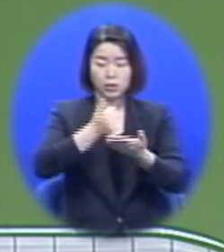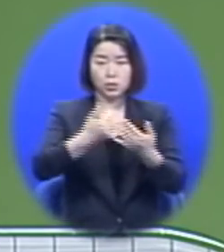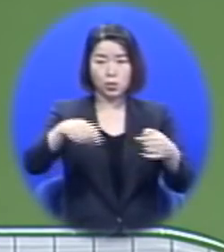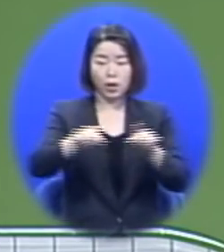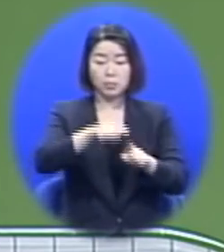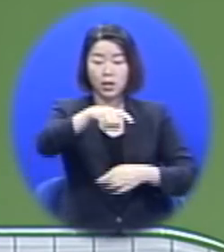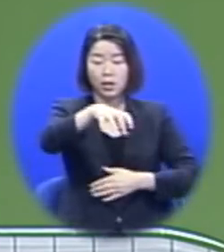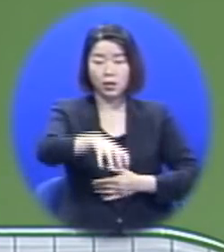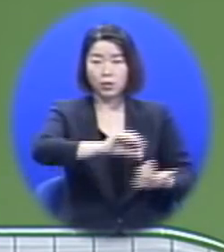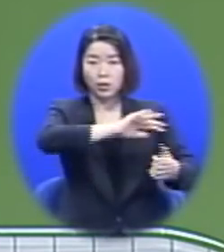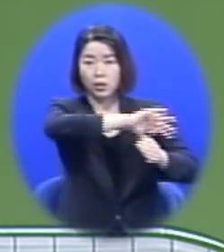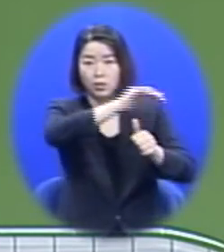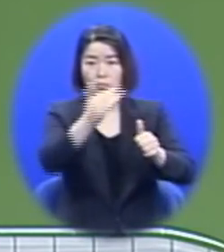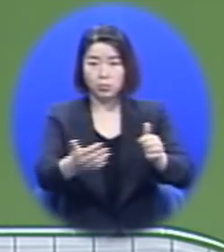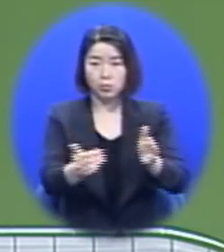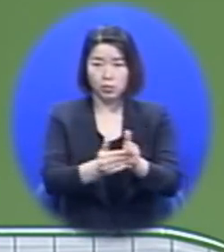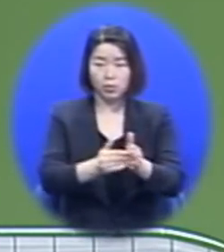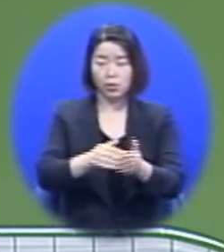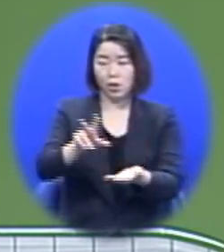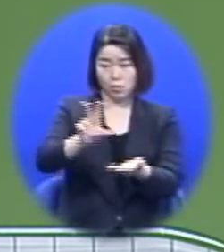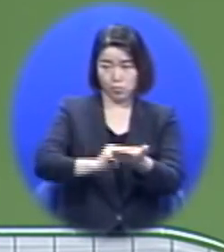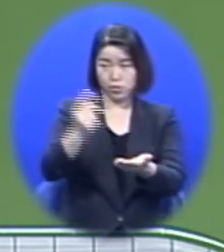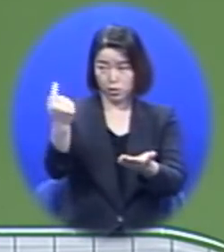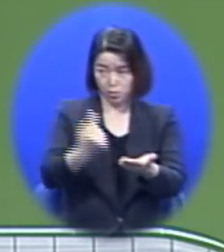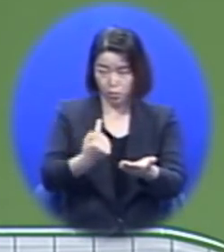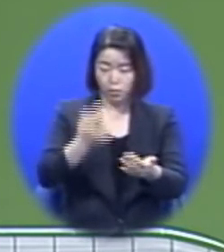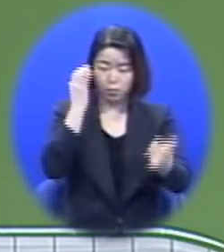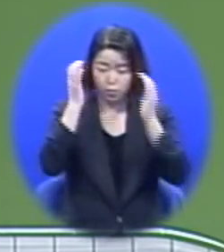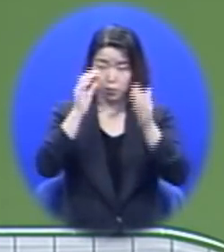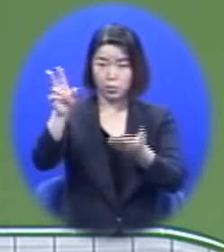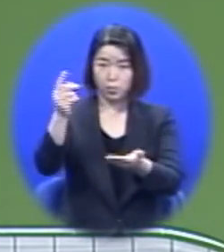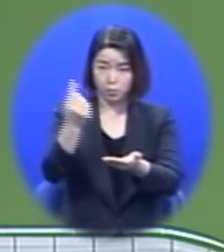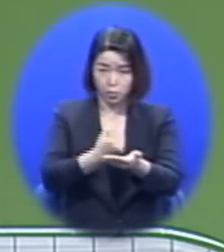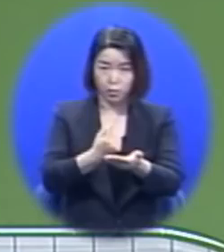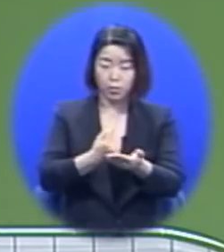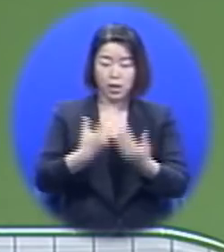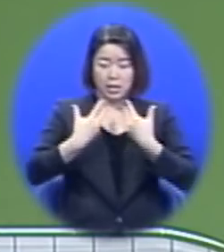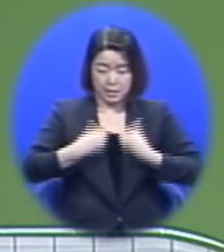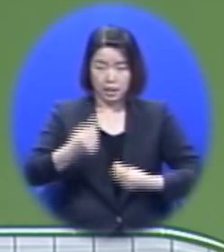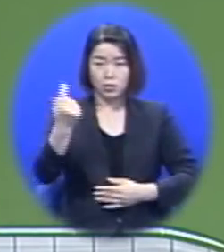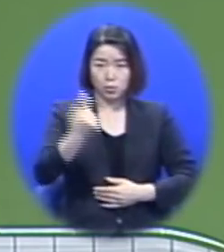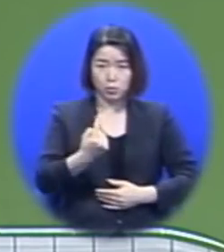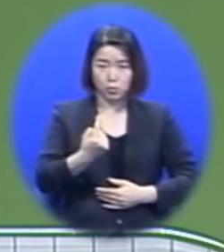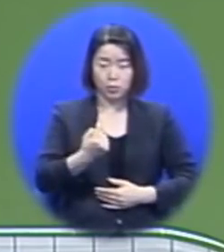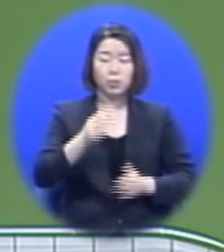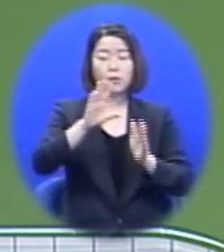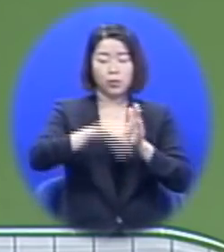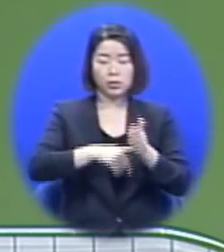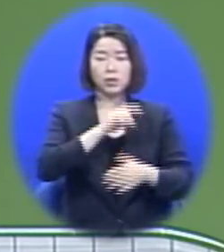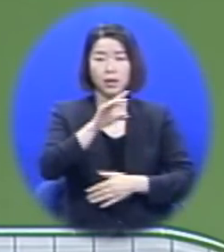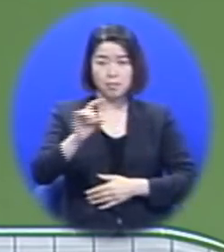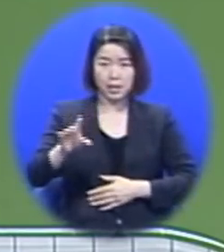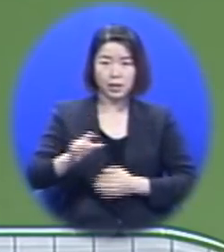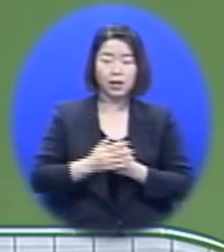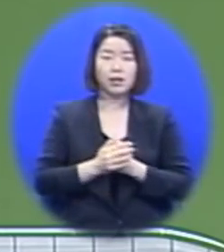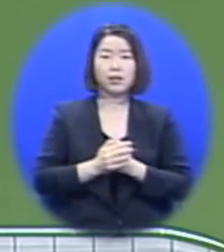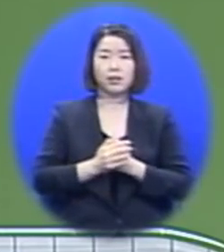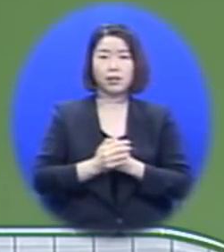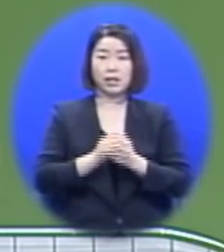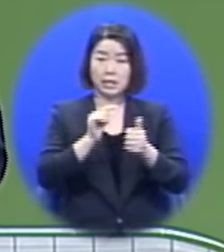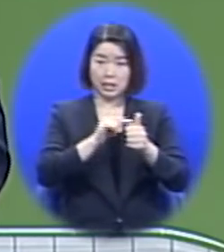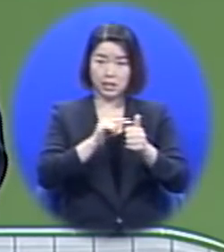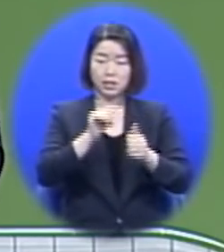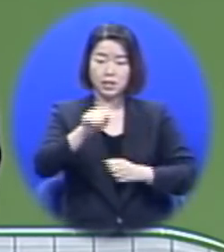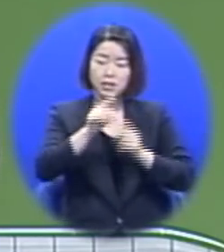묻히다. 문제도 오고 시련도 오고 좌절도 오고 낙심도 올 때마다 그는